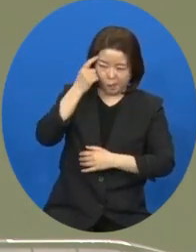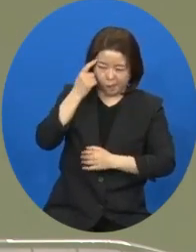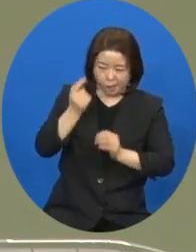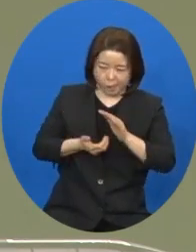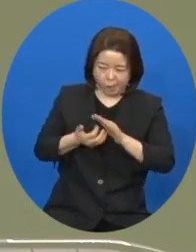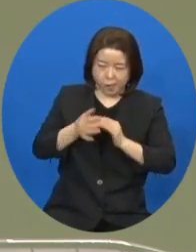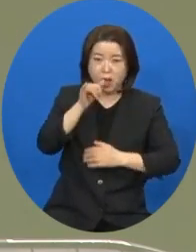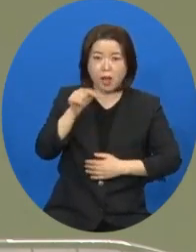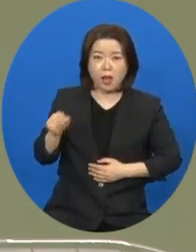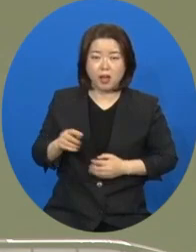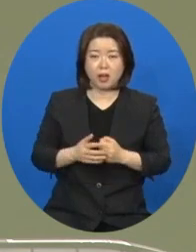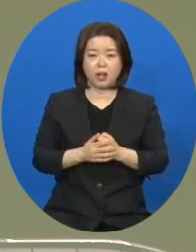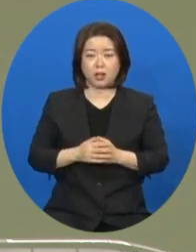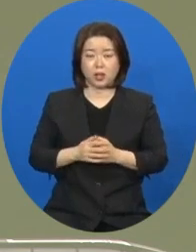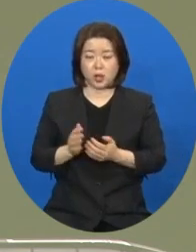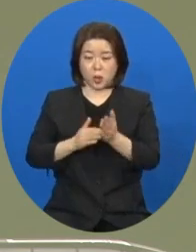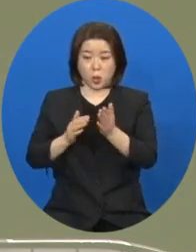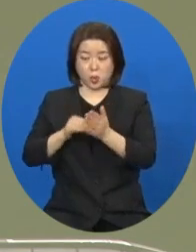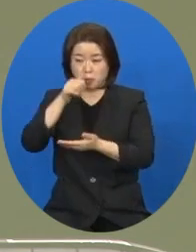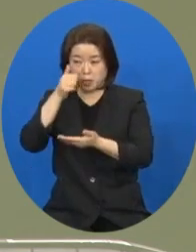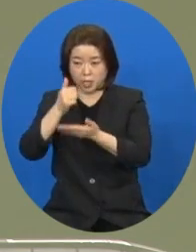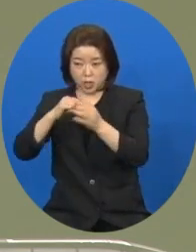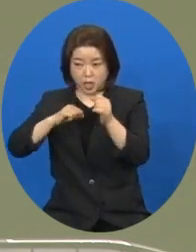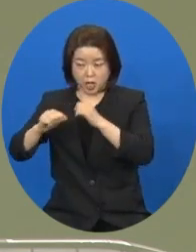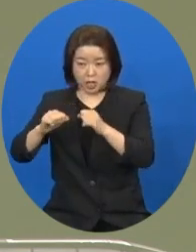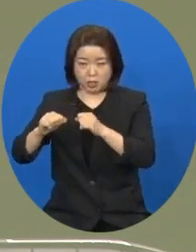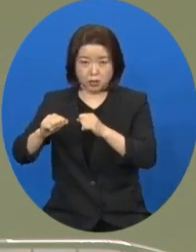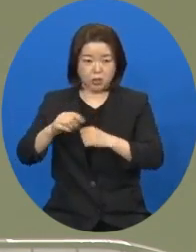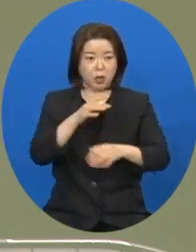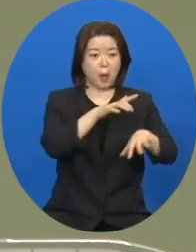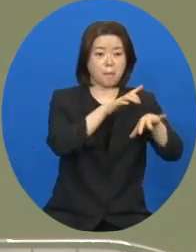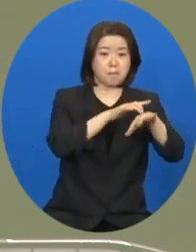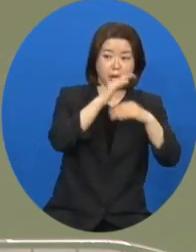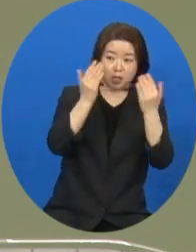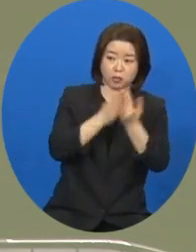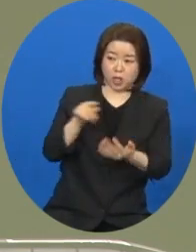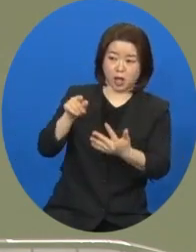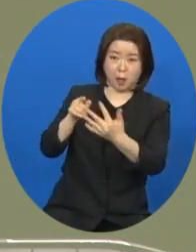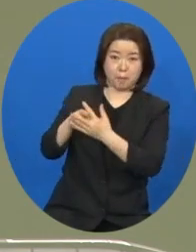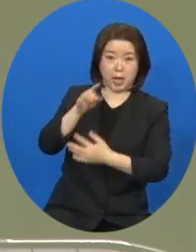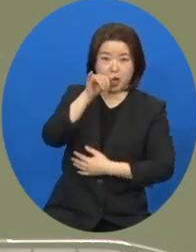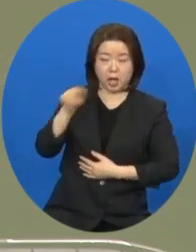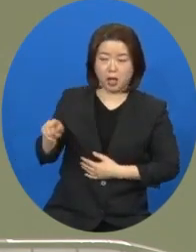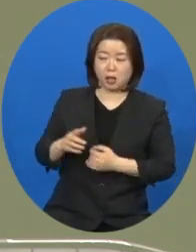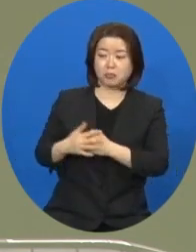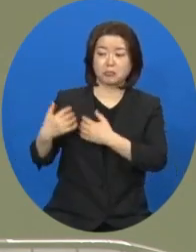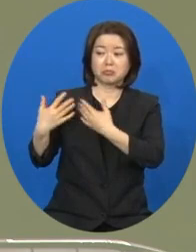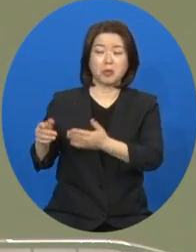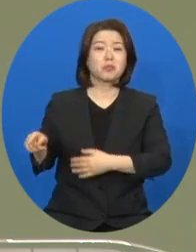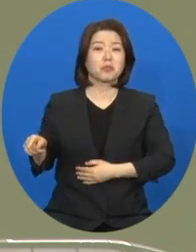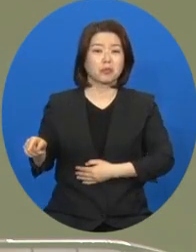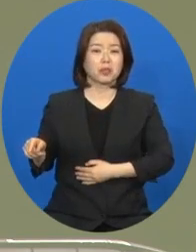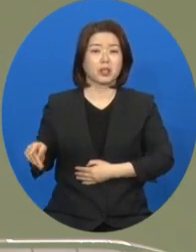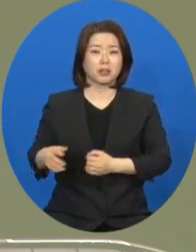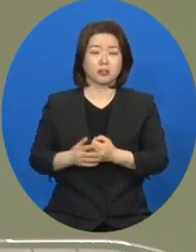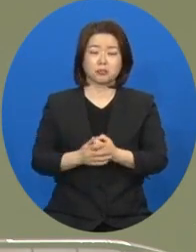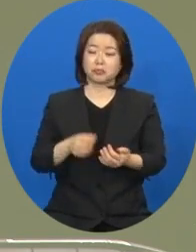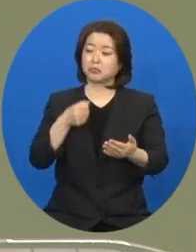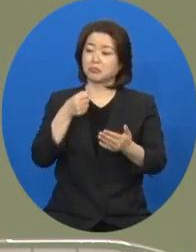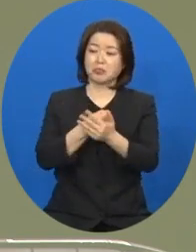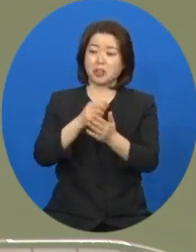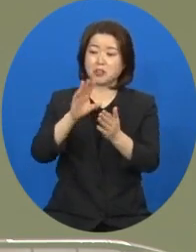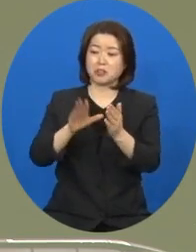우리가 은밀한 죄를 짓고 있는 거 마귀도 다 압니다. 내버려 둬요. 결정적인